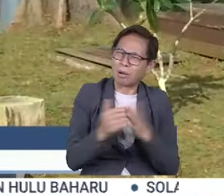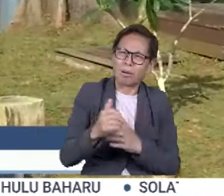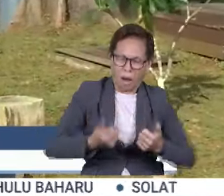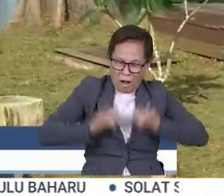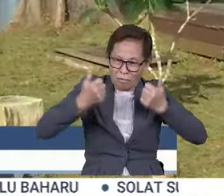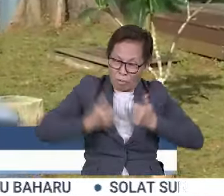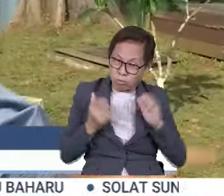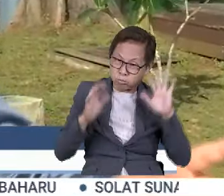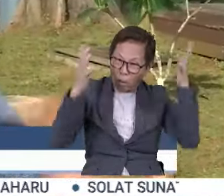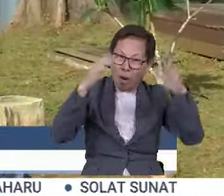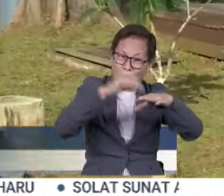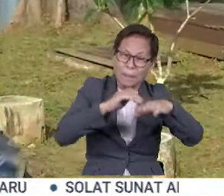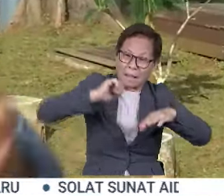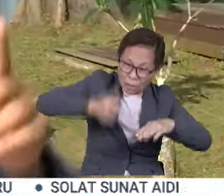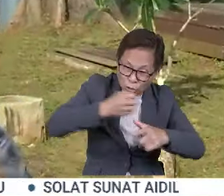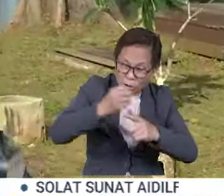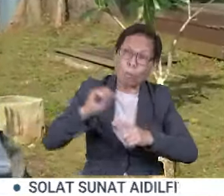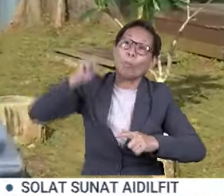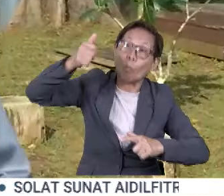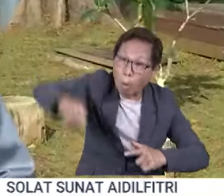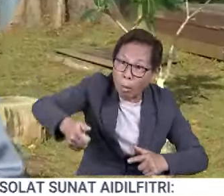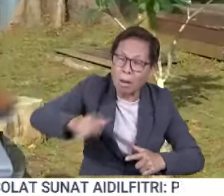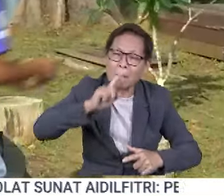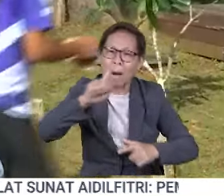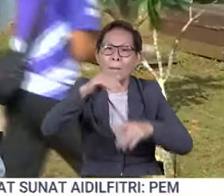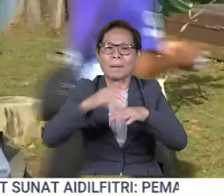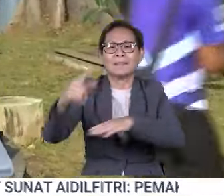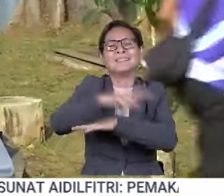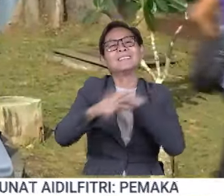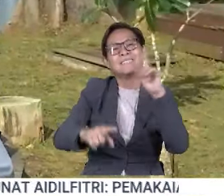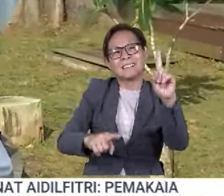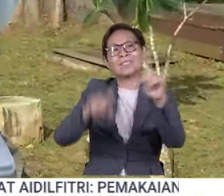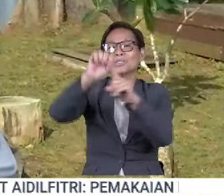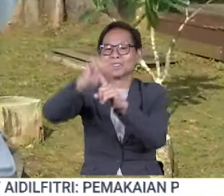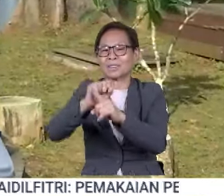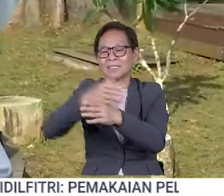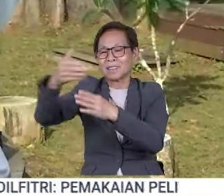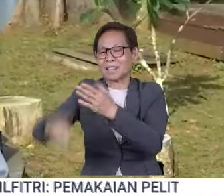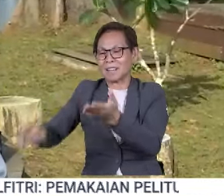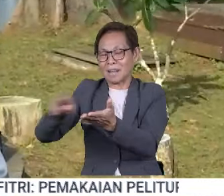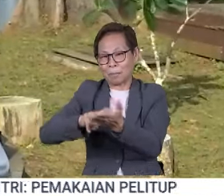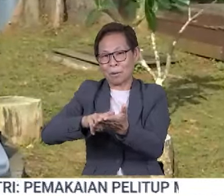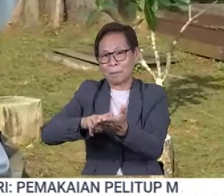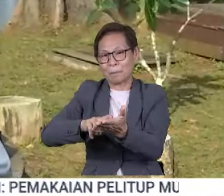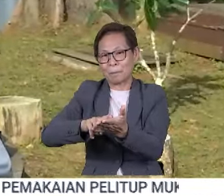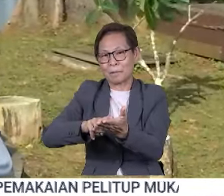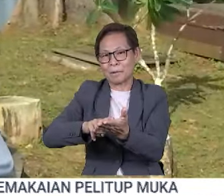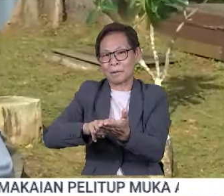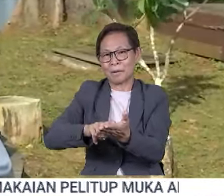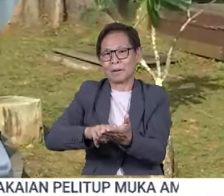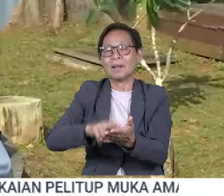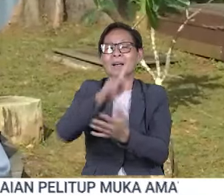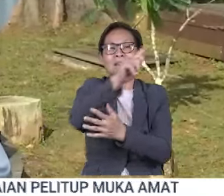Aidilfitri jatuh esok atau lusa, yang pasti ia jatuh pada 1 Syawal. Sekian dulu laporan saya, Syadikin Baharin, daripada Teluk